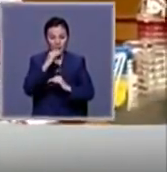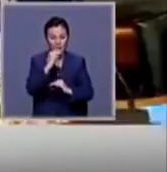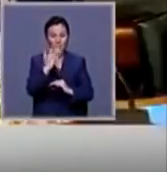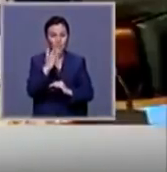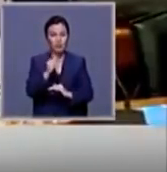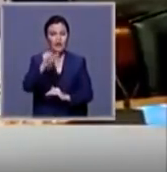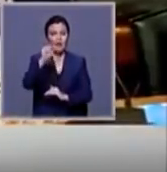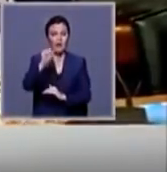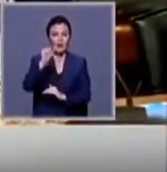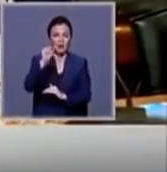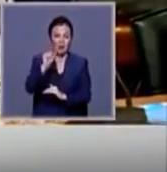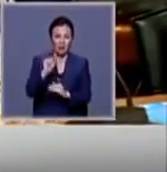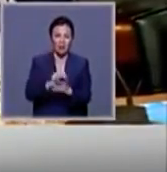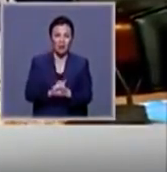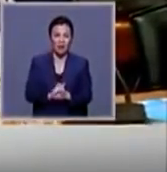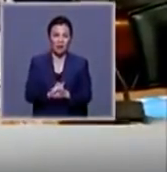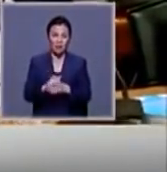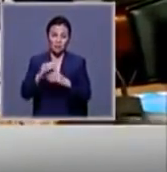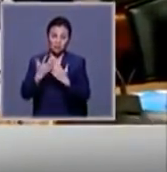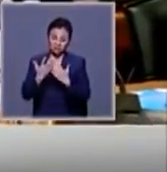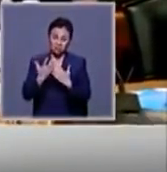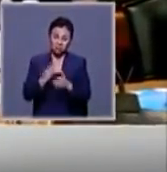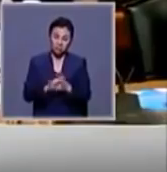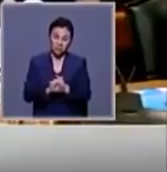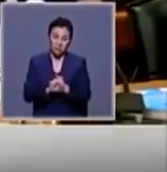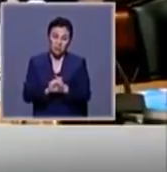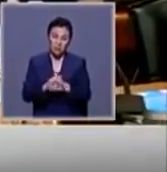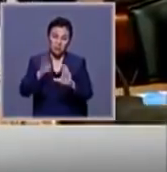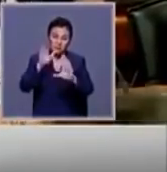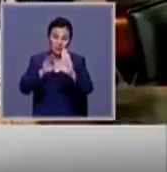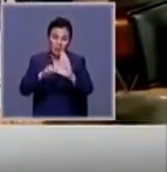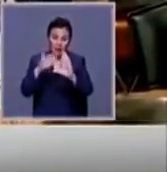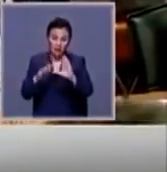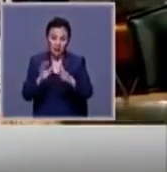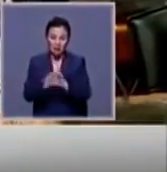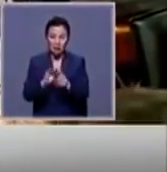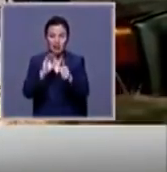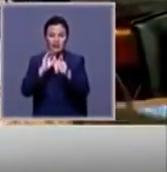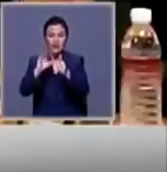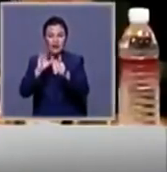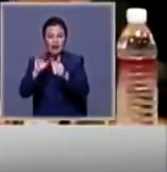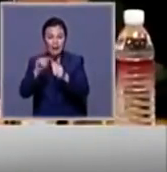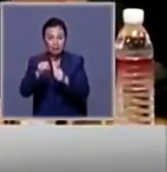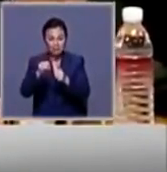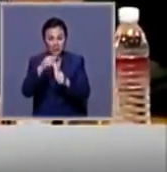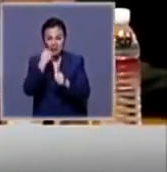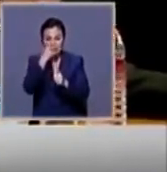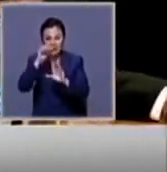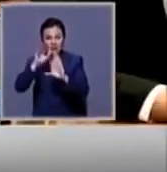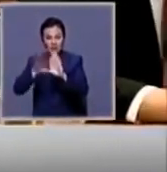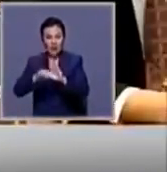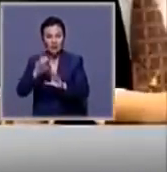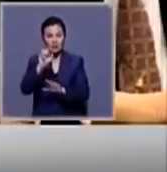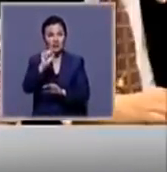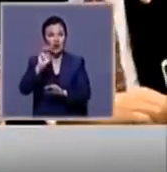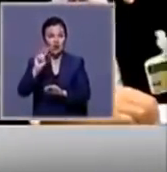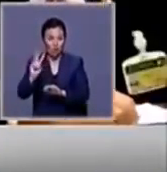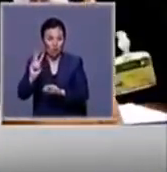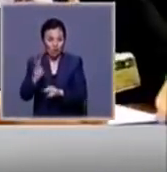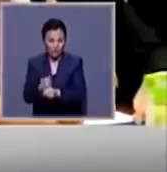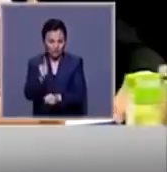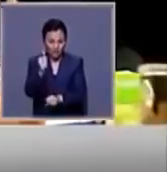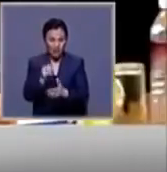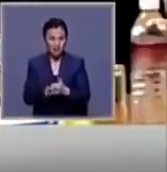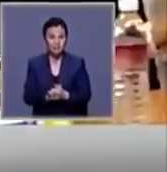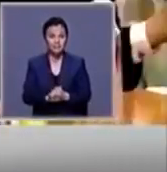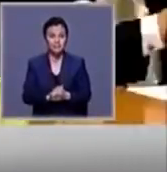ประกาศให้ลงทะเบียนใช่ไหมฮะแล้วก็สามารถว่าคุณไปลงทะเบียนแล้วจะแนะนำบุคคลเพื่อรับสมัครเป็นสว.ได้โดยผู้ที่แบ